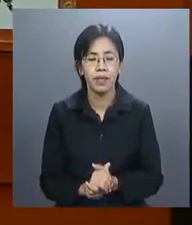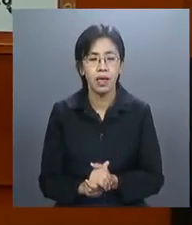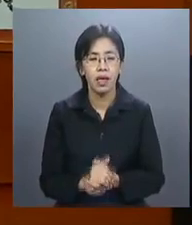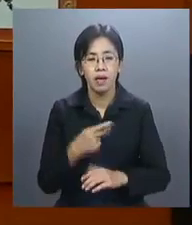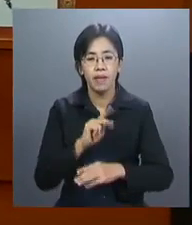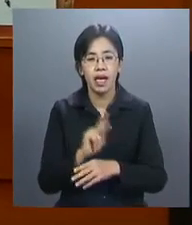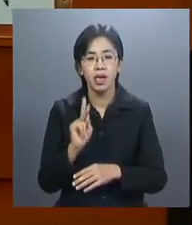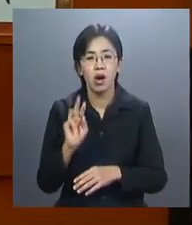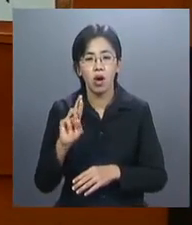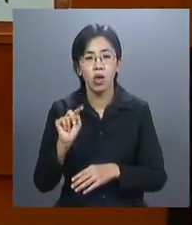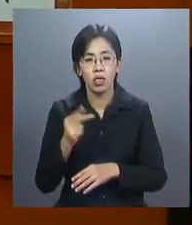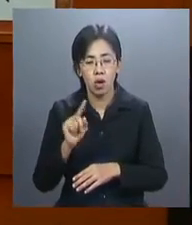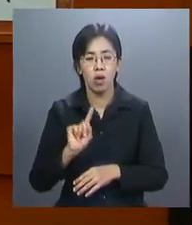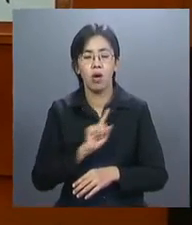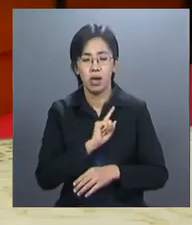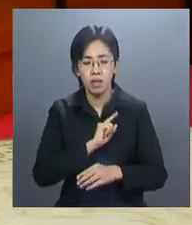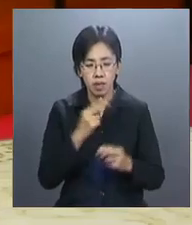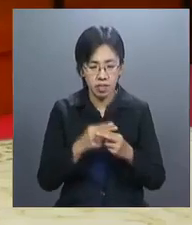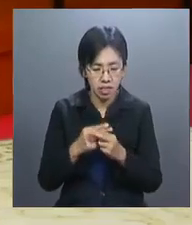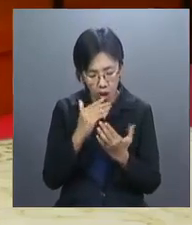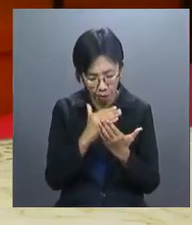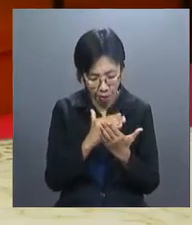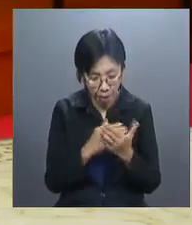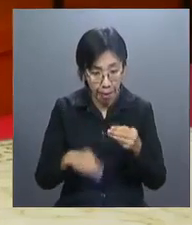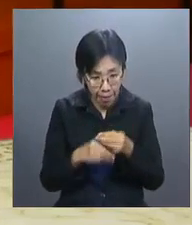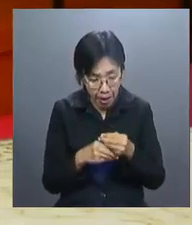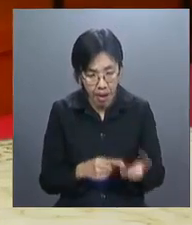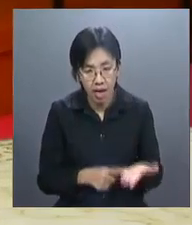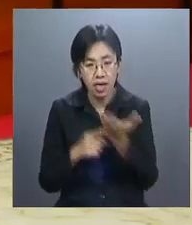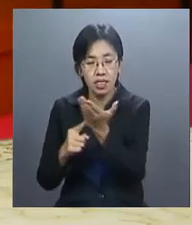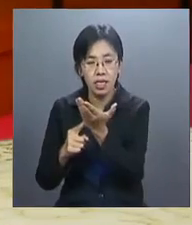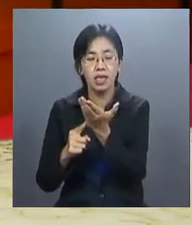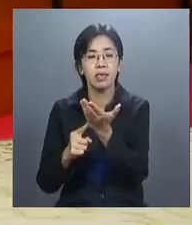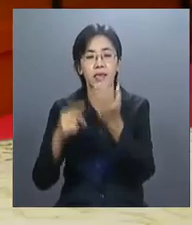ก็จะเป็นผู้พิจารณารายชื่อส่งให้กับคสช.เพื่อดำเนินการแต่งตั้